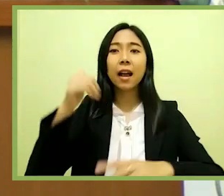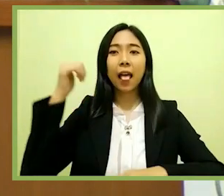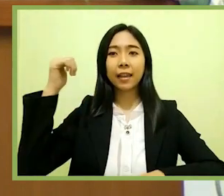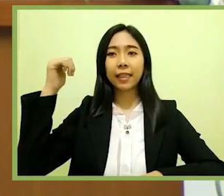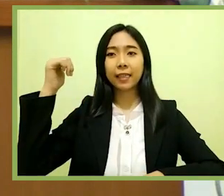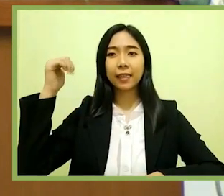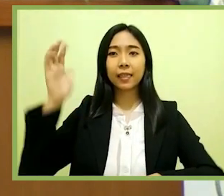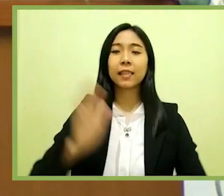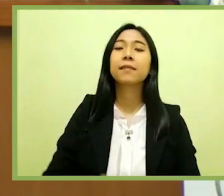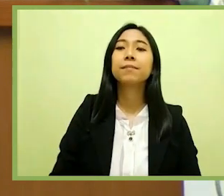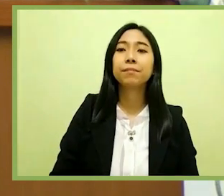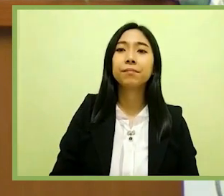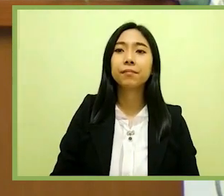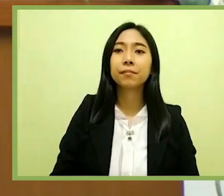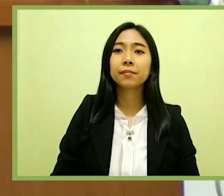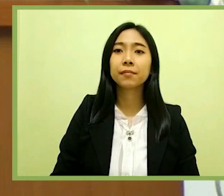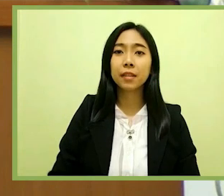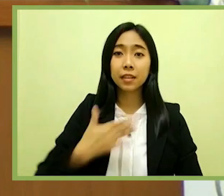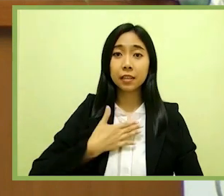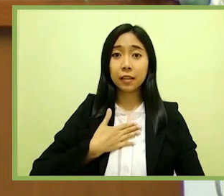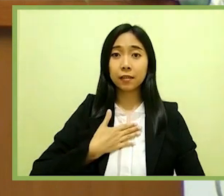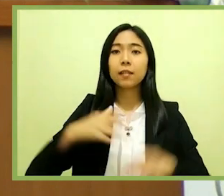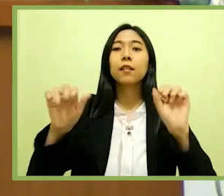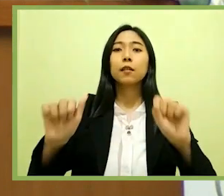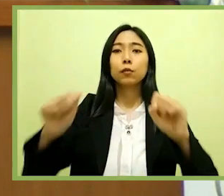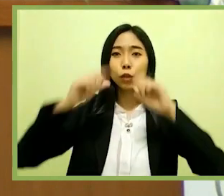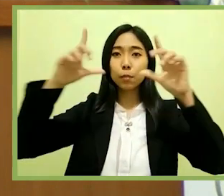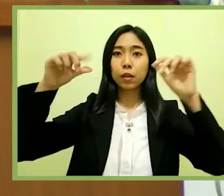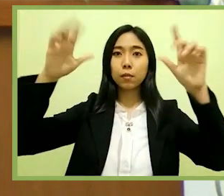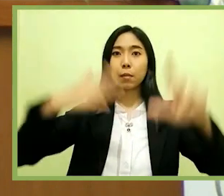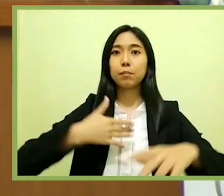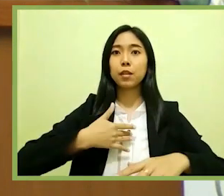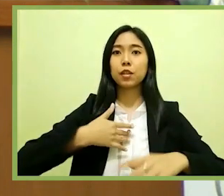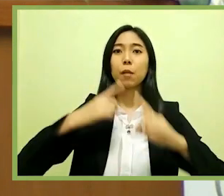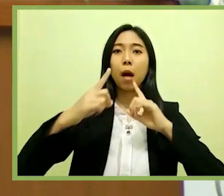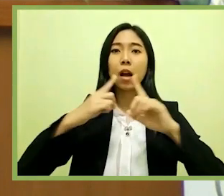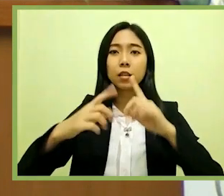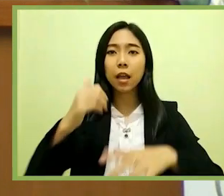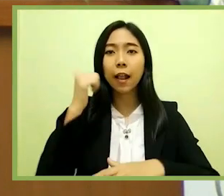Sunda, tetapi dengan ajaib saya tiba-tiba bisa berbahasa Sunda